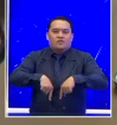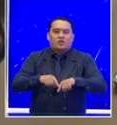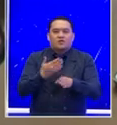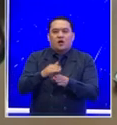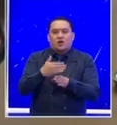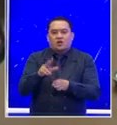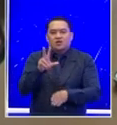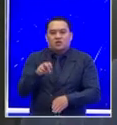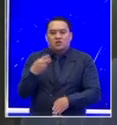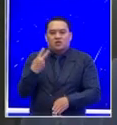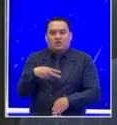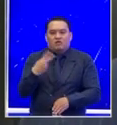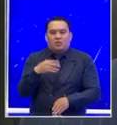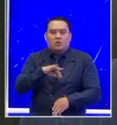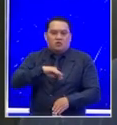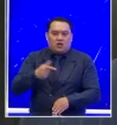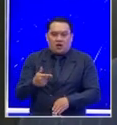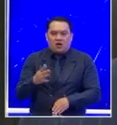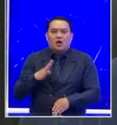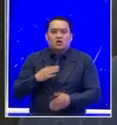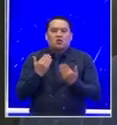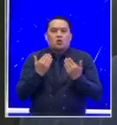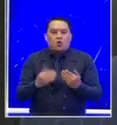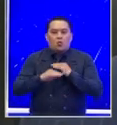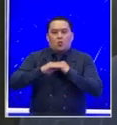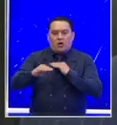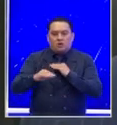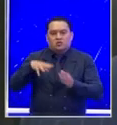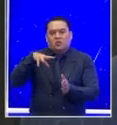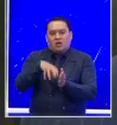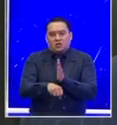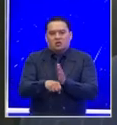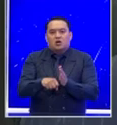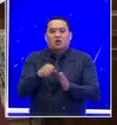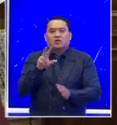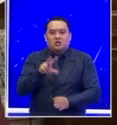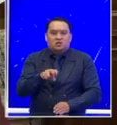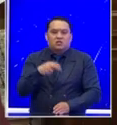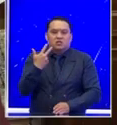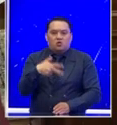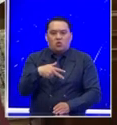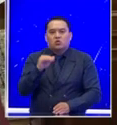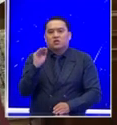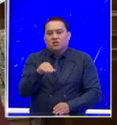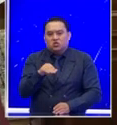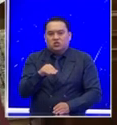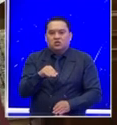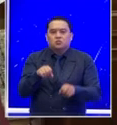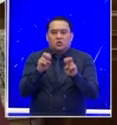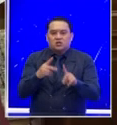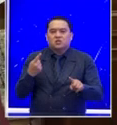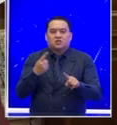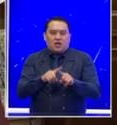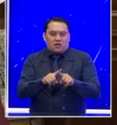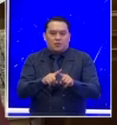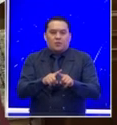кредит на сумму 322 миллиона тенге. Кроме того, сейчас на полях задействованы свыше 33 тысяч единиц